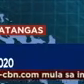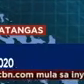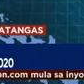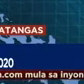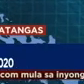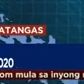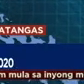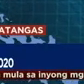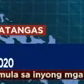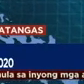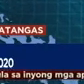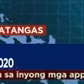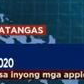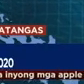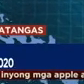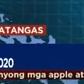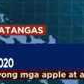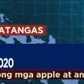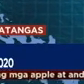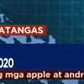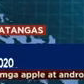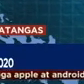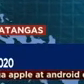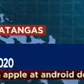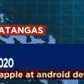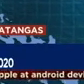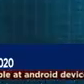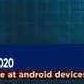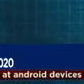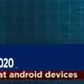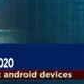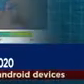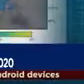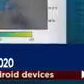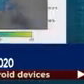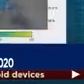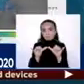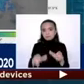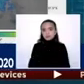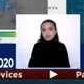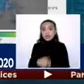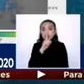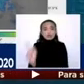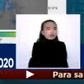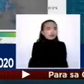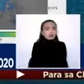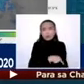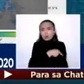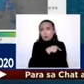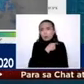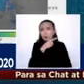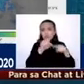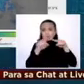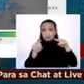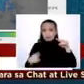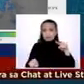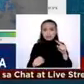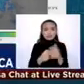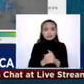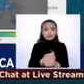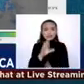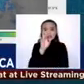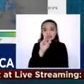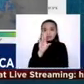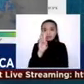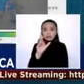Amerika na halos kasing layo ng Batanes sa Batangas. Samantala, ang pinakamatagal na lightning flash naman ay umabot ng